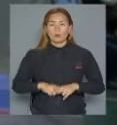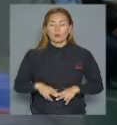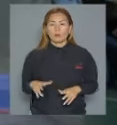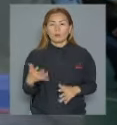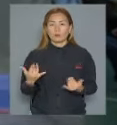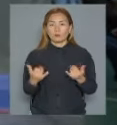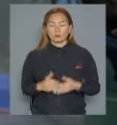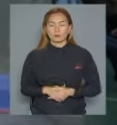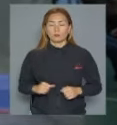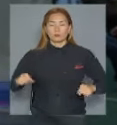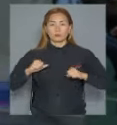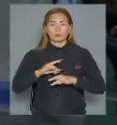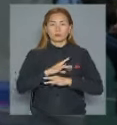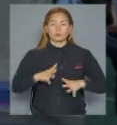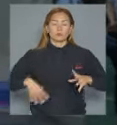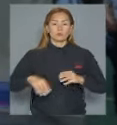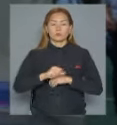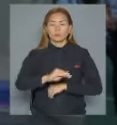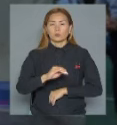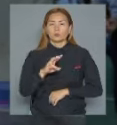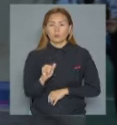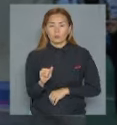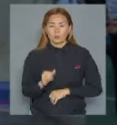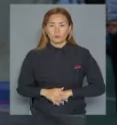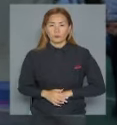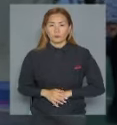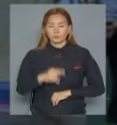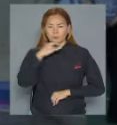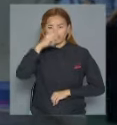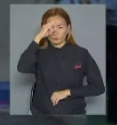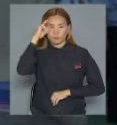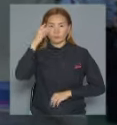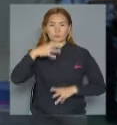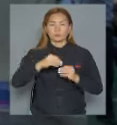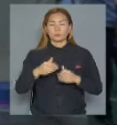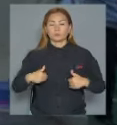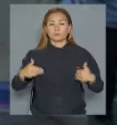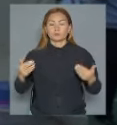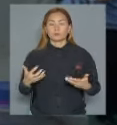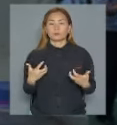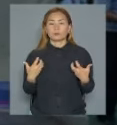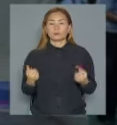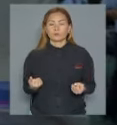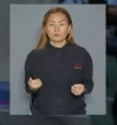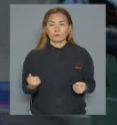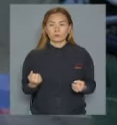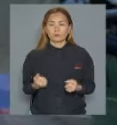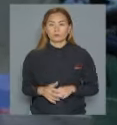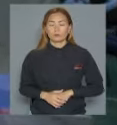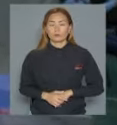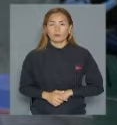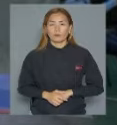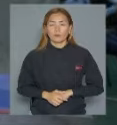жатқан спорт мерекесімен бүкіл атыраулықтарды, бүкіл қазақстандықтарды құттықтаймын. Жалпы денсаулығы, тембола жансаулығы мен